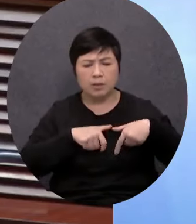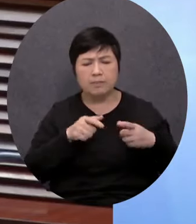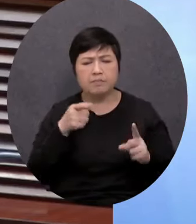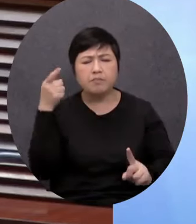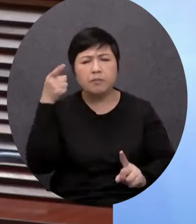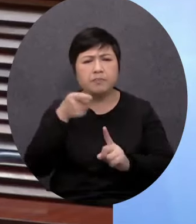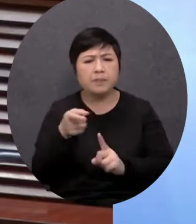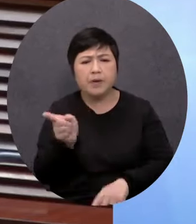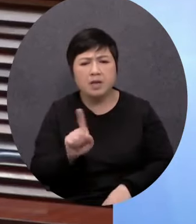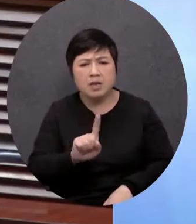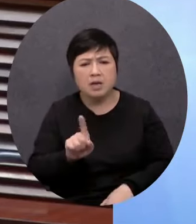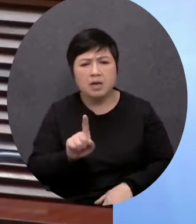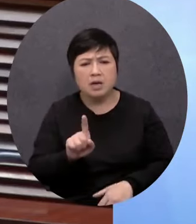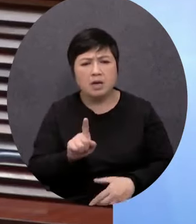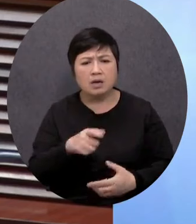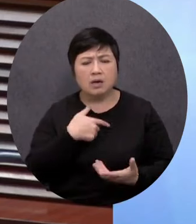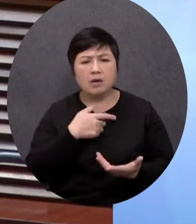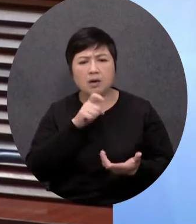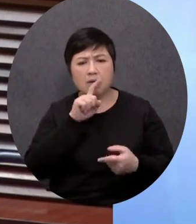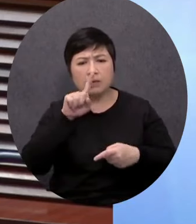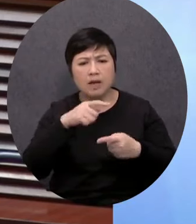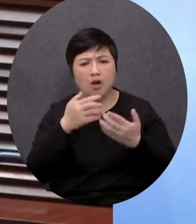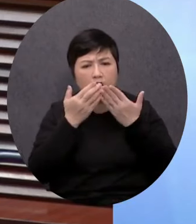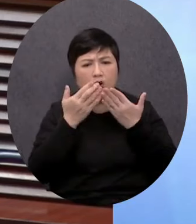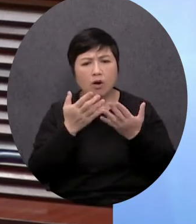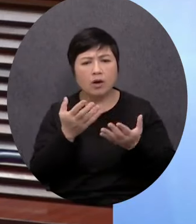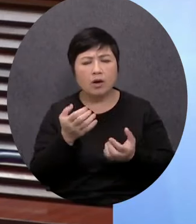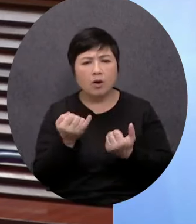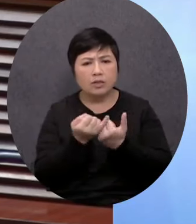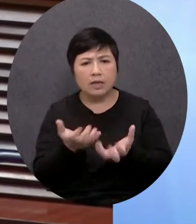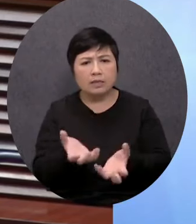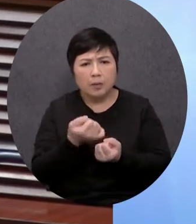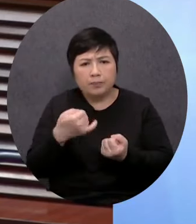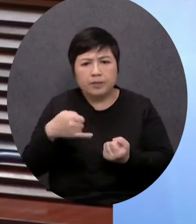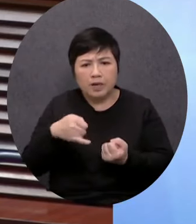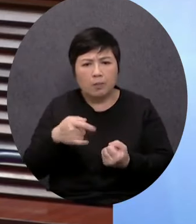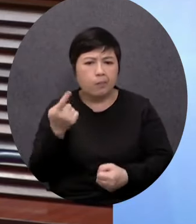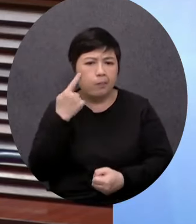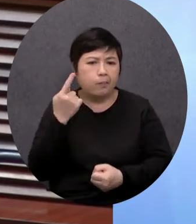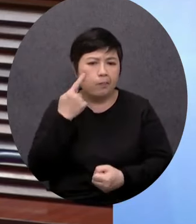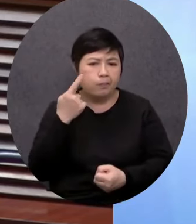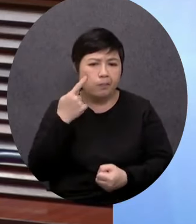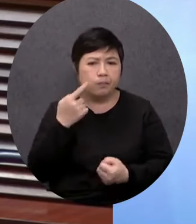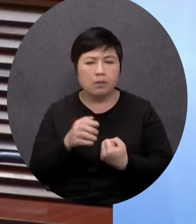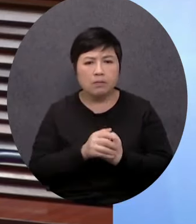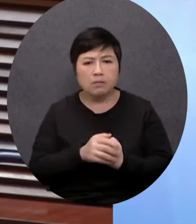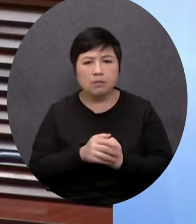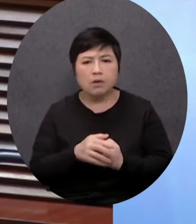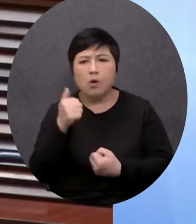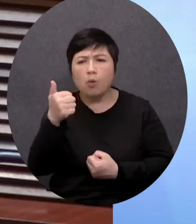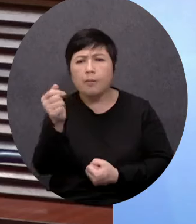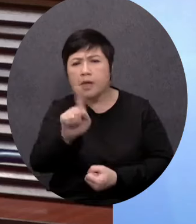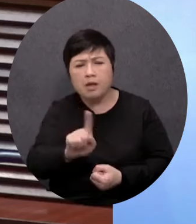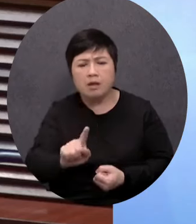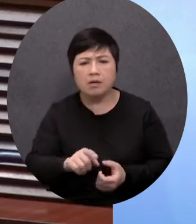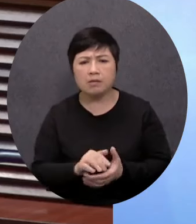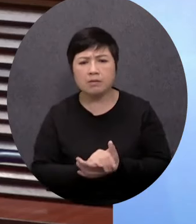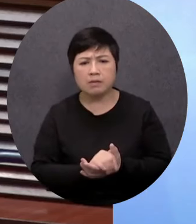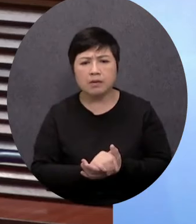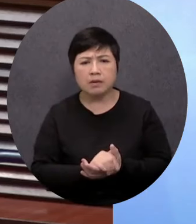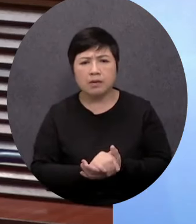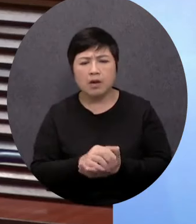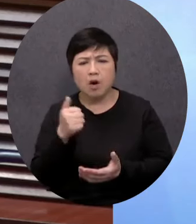嘢？是不是純粹說我們這些大學收生不夠就放寬它，利在哪裡呢？